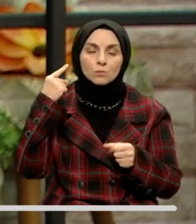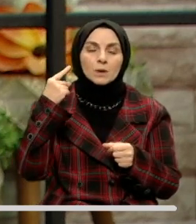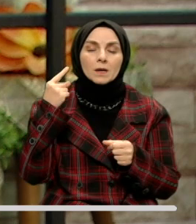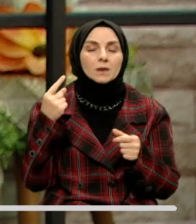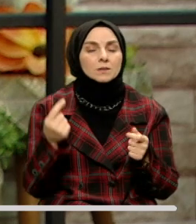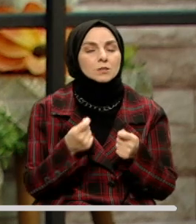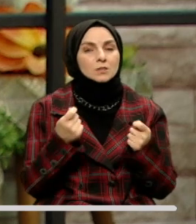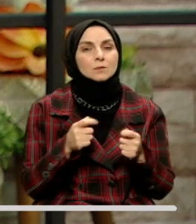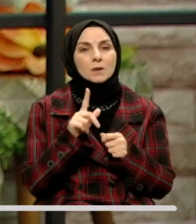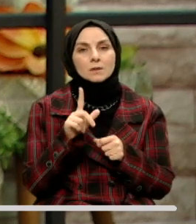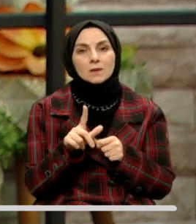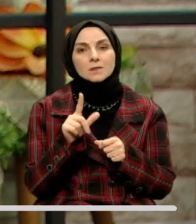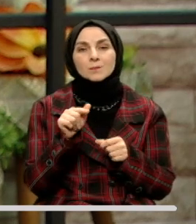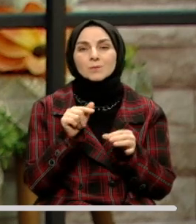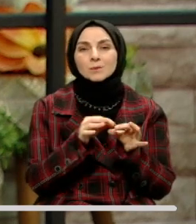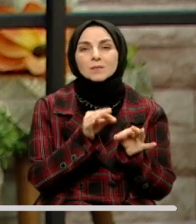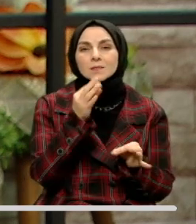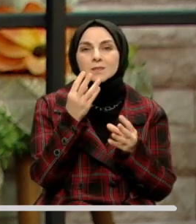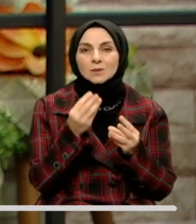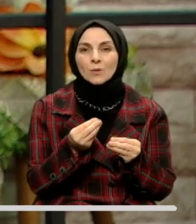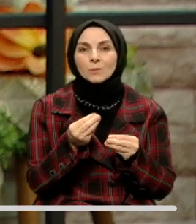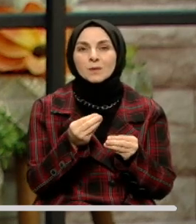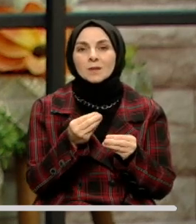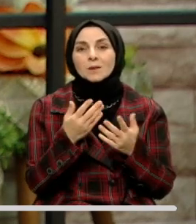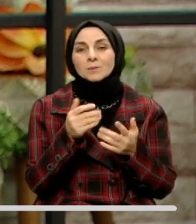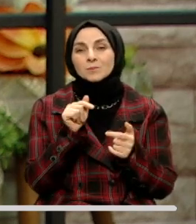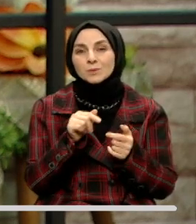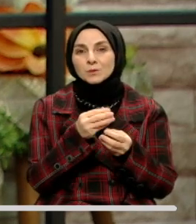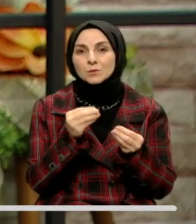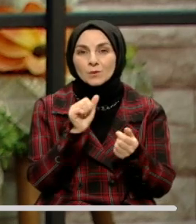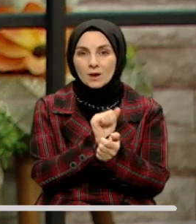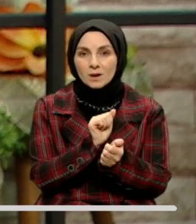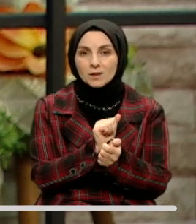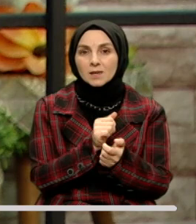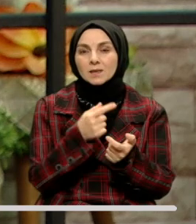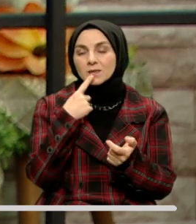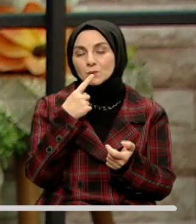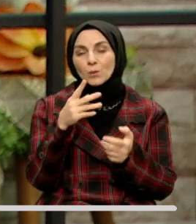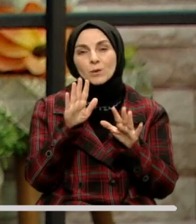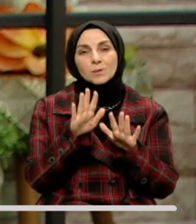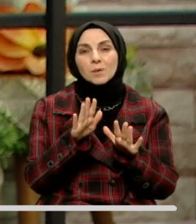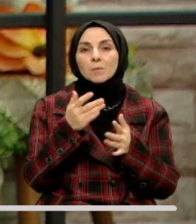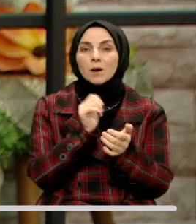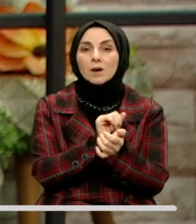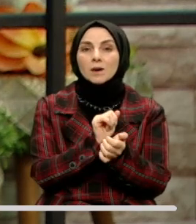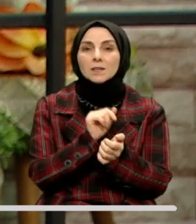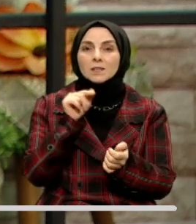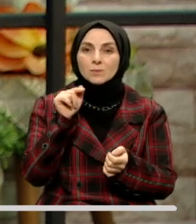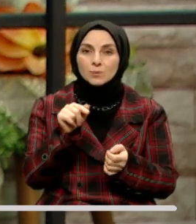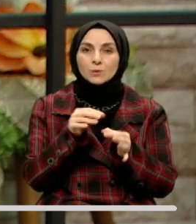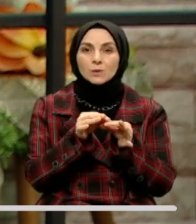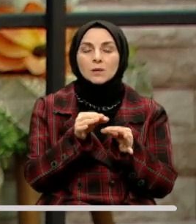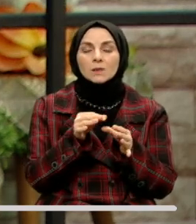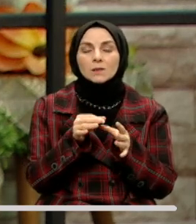olma becerisi de yine bugün çok ailelere yükleniyorum belki ama ailede kazanılan bir bakış açısı. Çünkü bizler